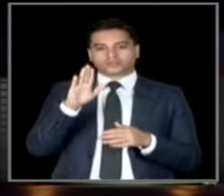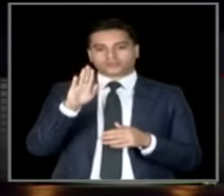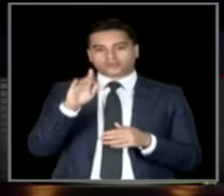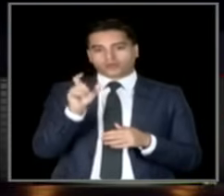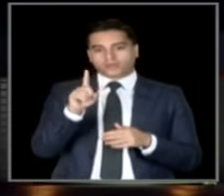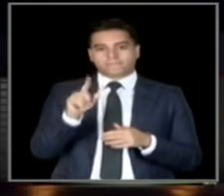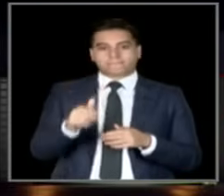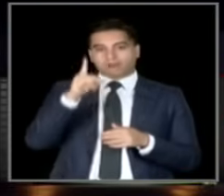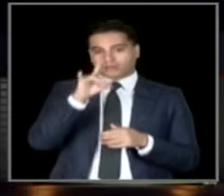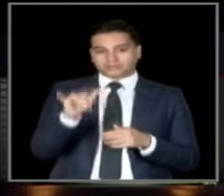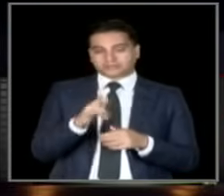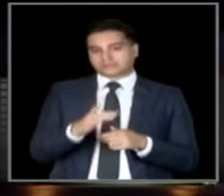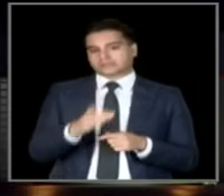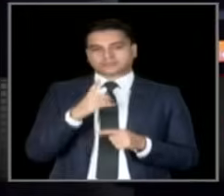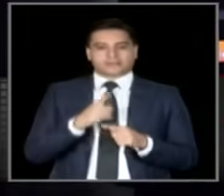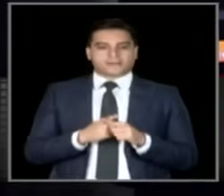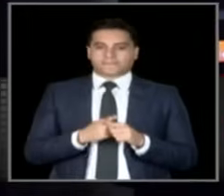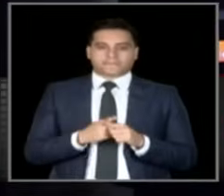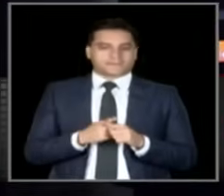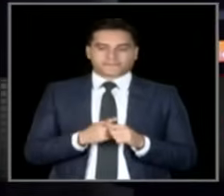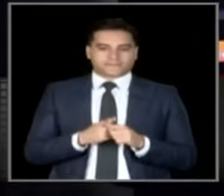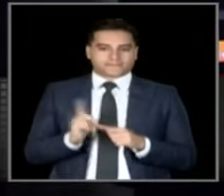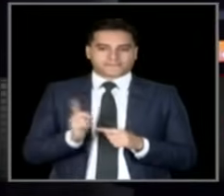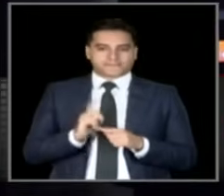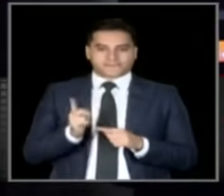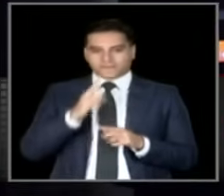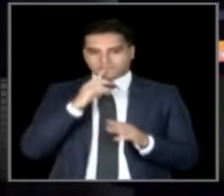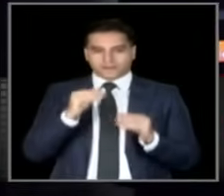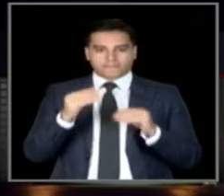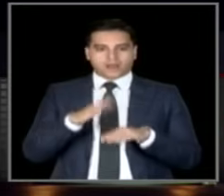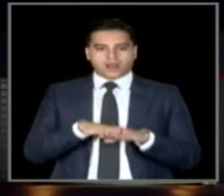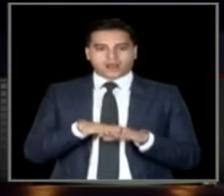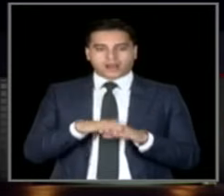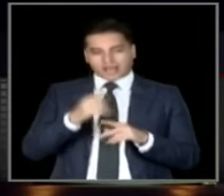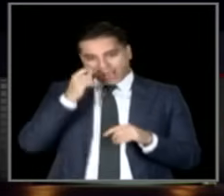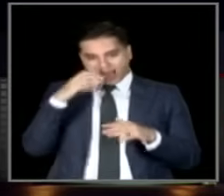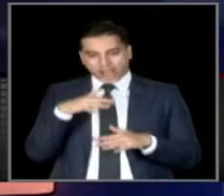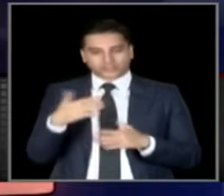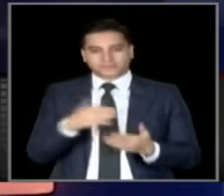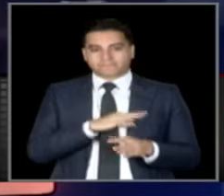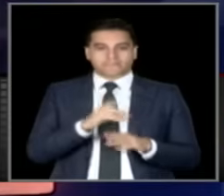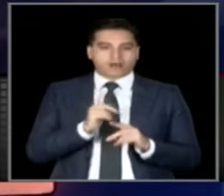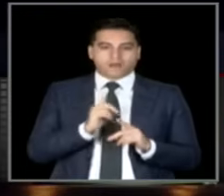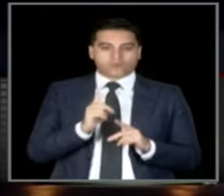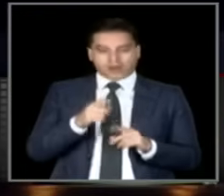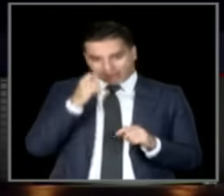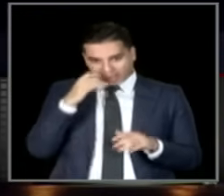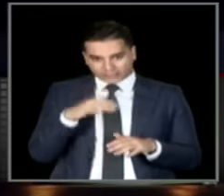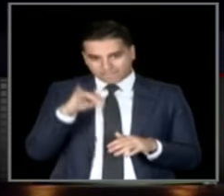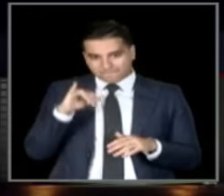2018 رياض السنباطي. ما ممكن يكون بيتكلم عن يعني يتكرم عايش ما قولش راحل.